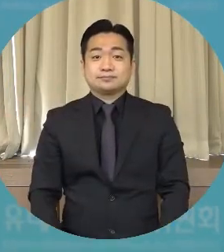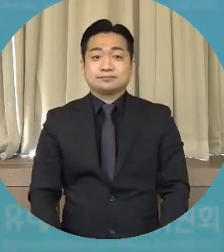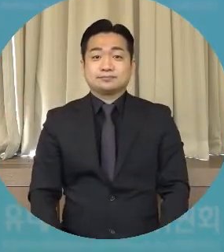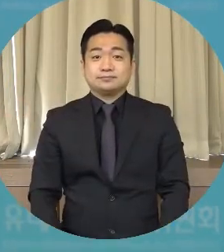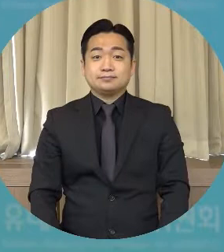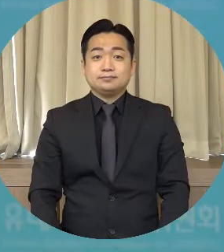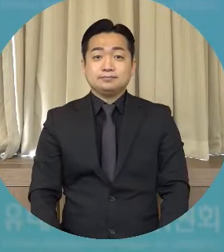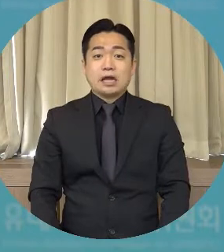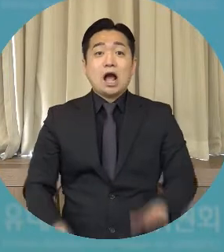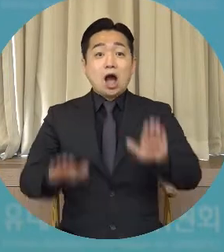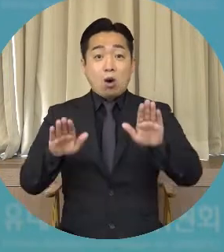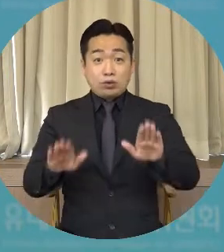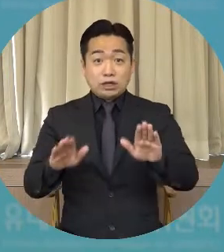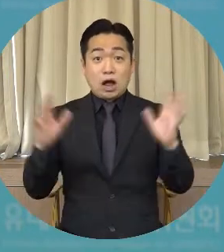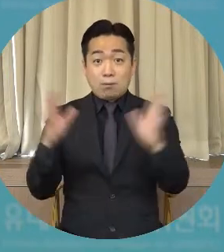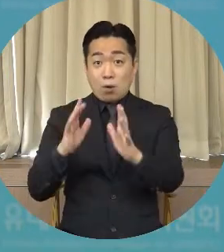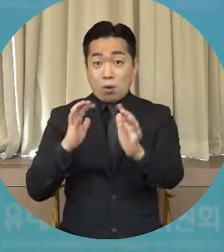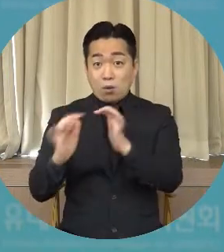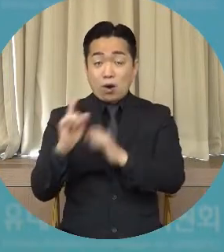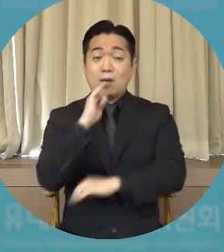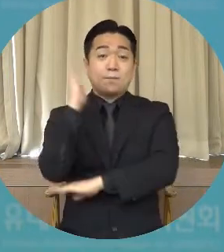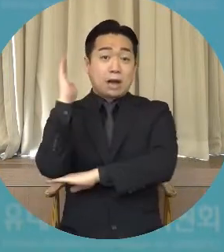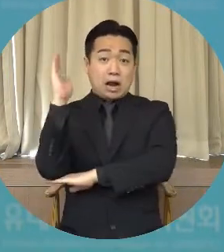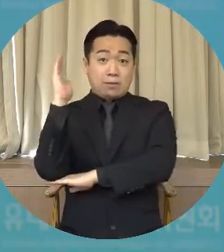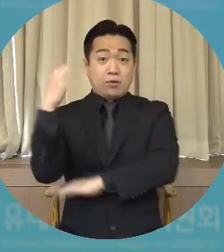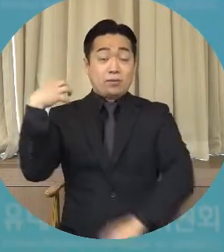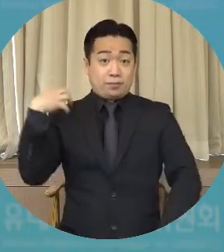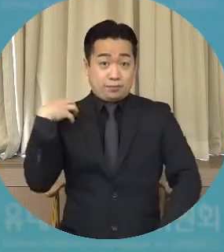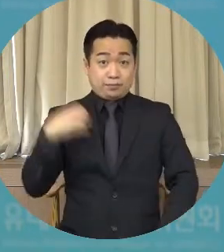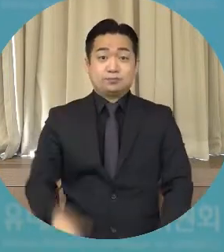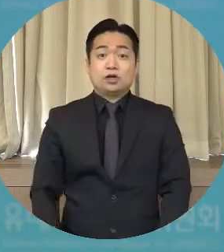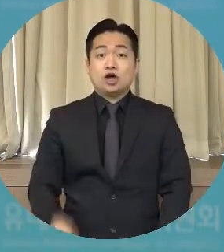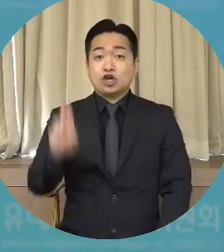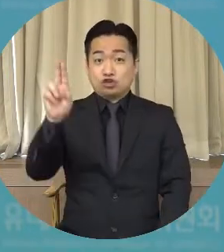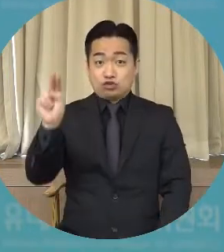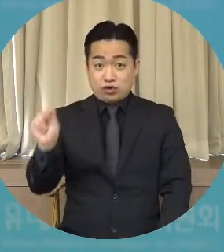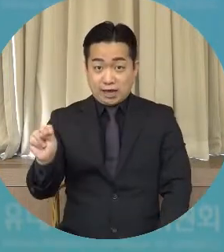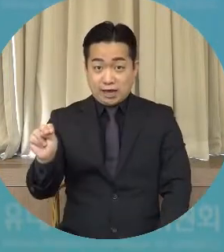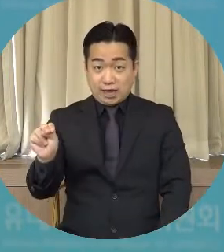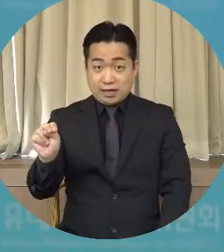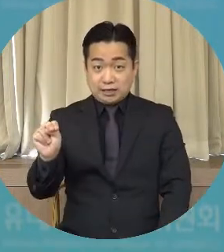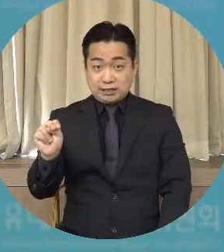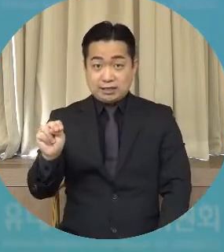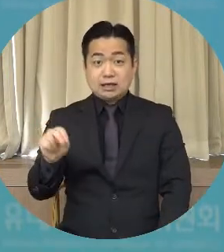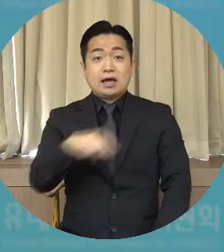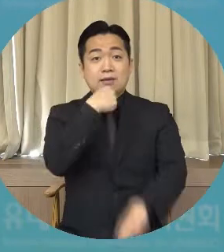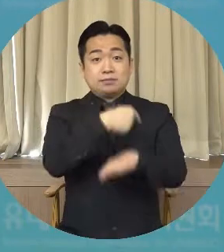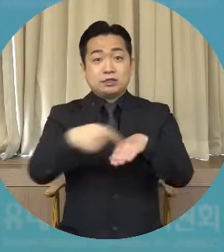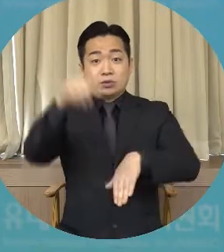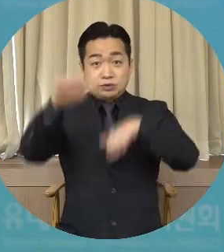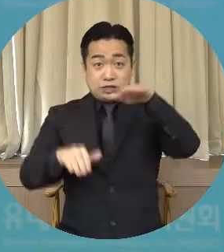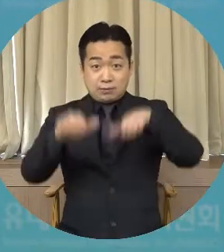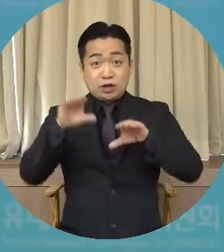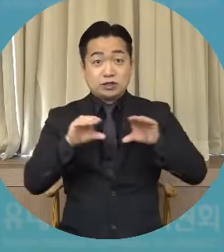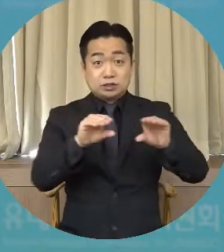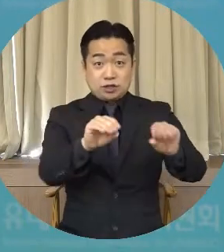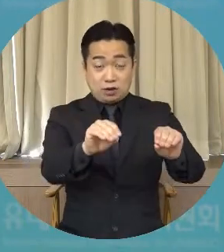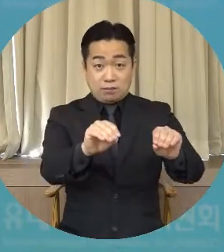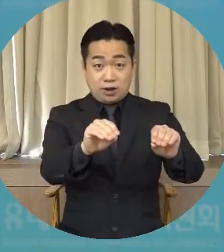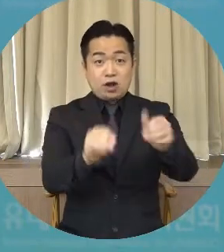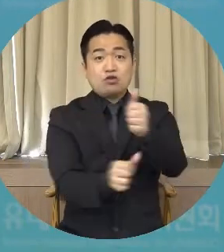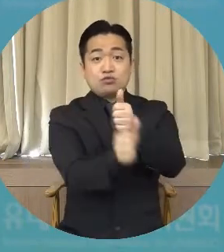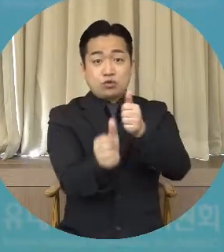그리고 오늘 포럼에서 발표를 맡아주신 UN 인종차별 철폐위원회 위원 정진성 교수님,